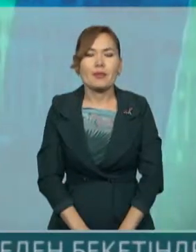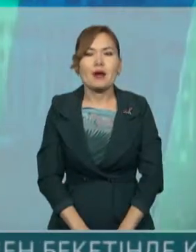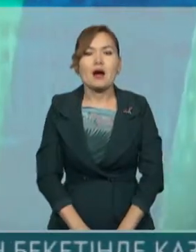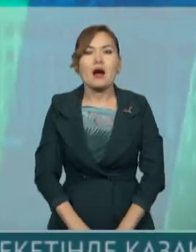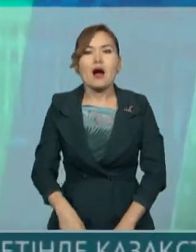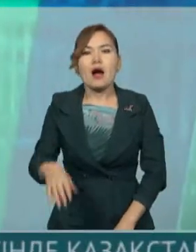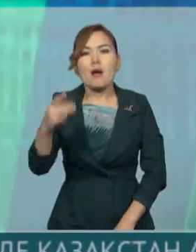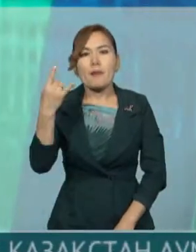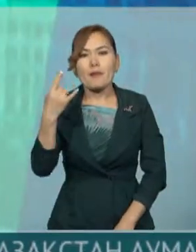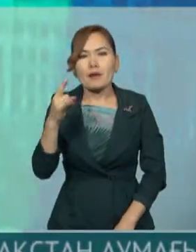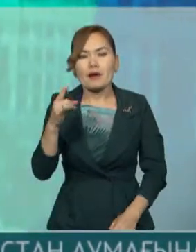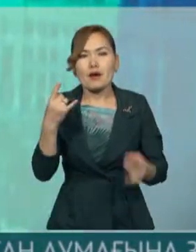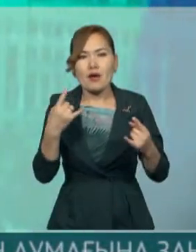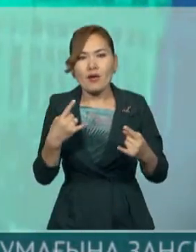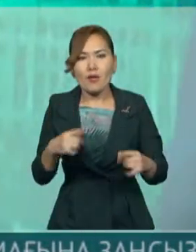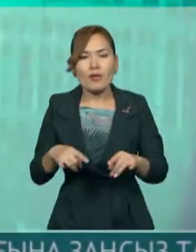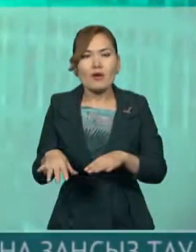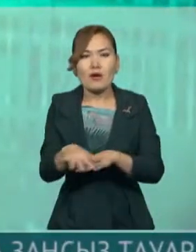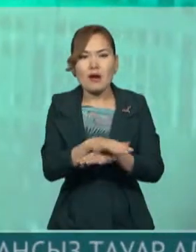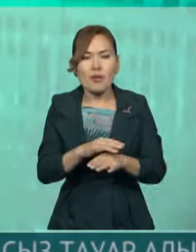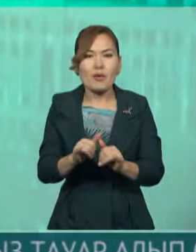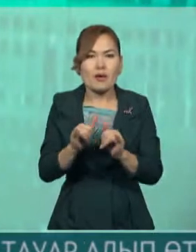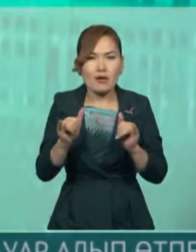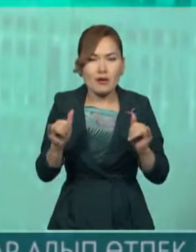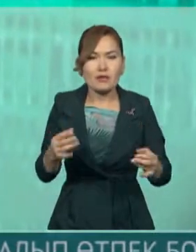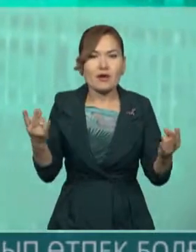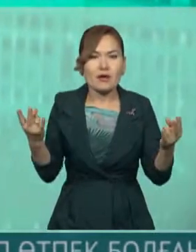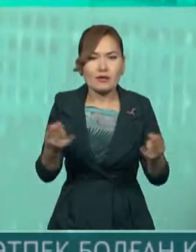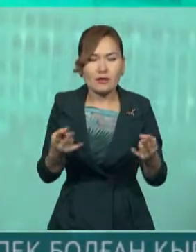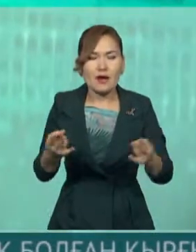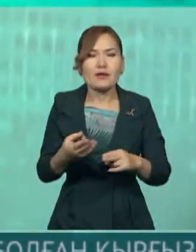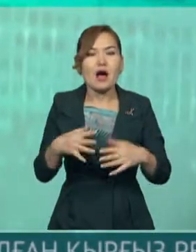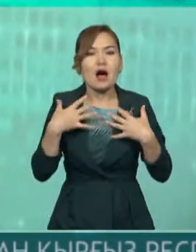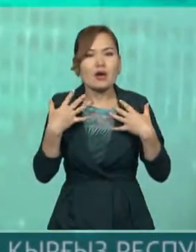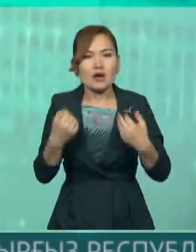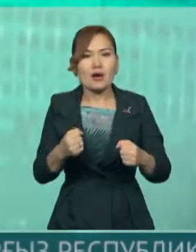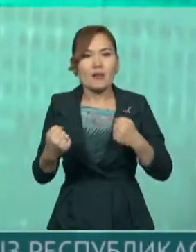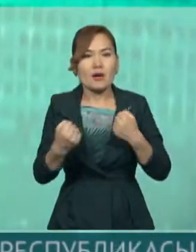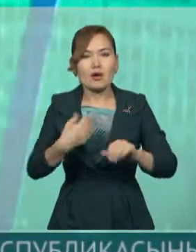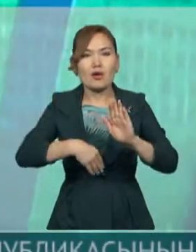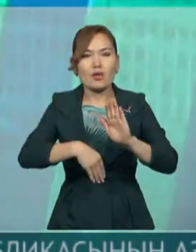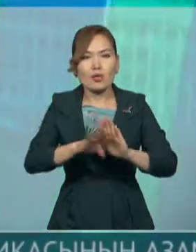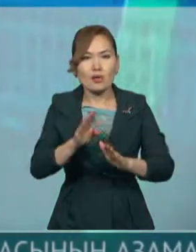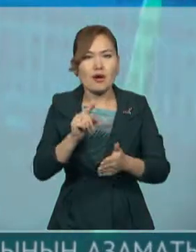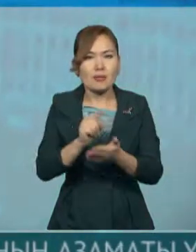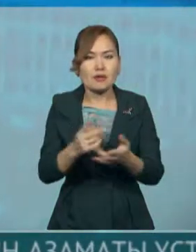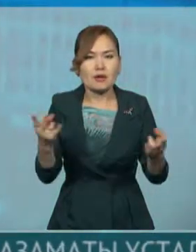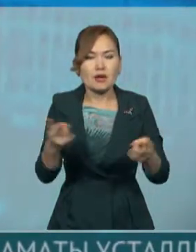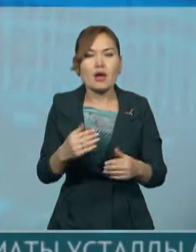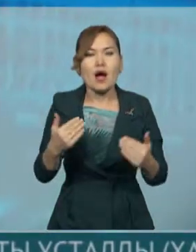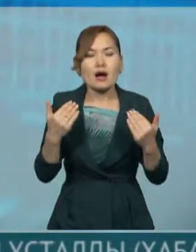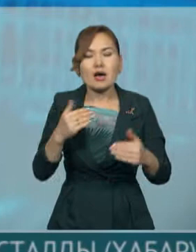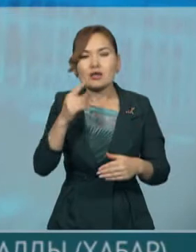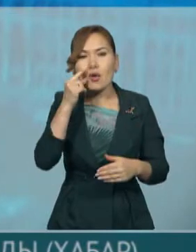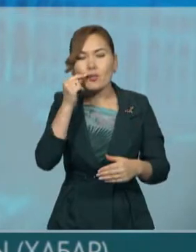Демографиялық дүмпі межелі мақсат болғанымен ұлт денсаулығы оған тежеу болуы мүмкін. Әсіресе ерлердің белсіздігі өршіп тұр. Бүгінде